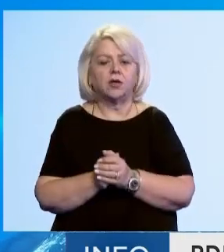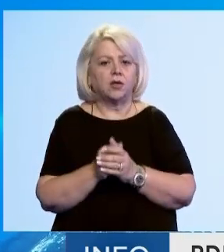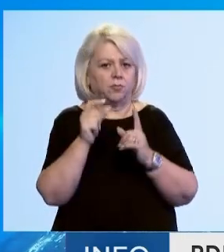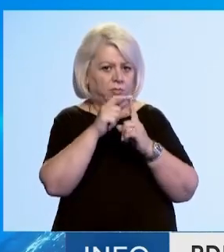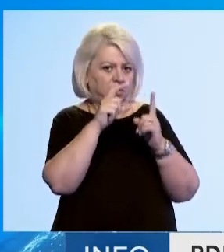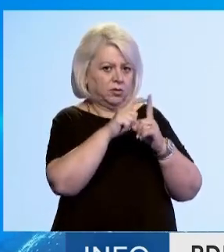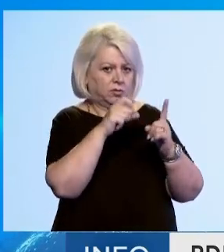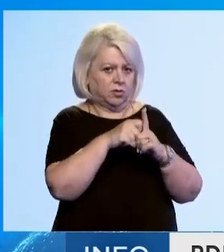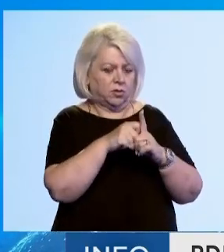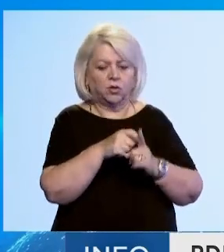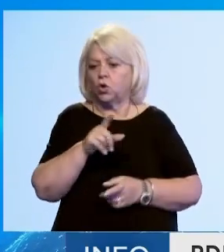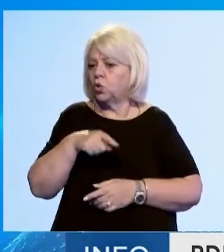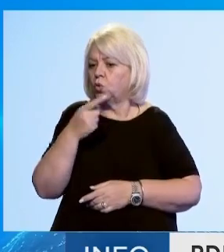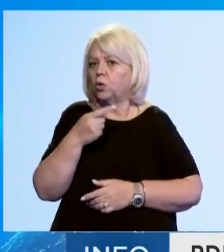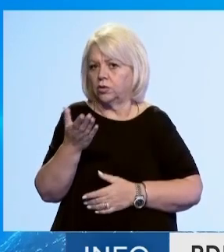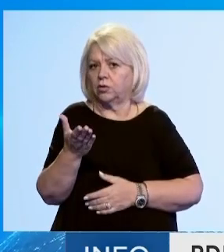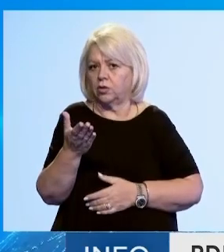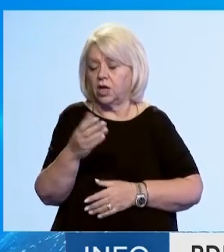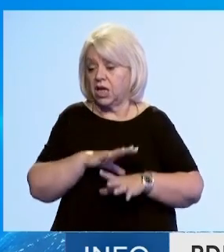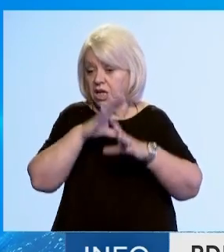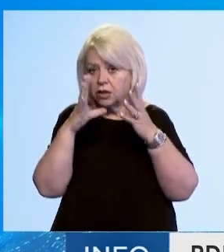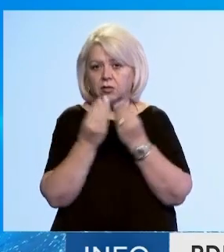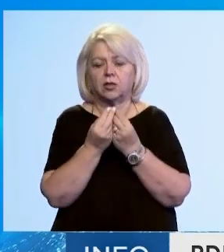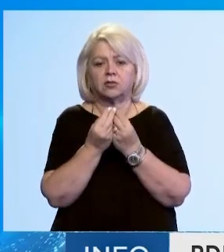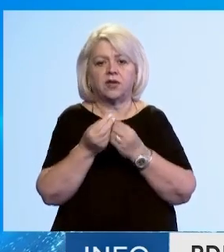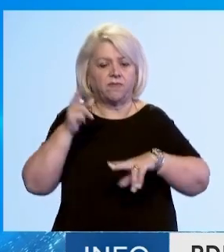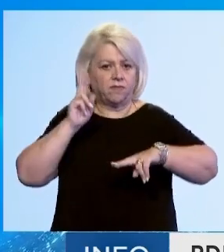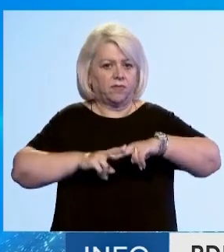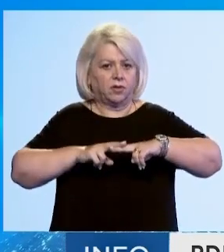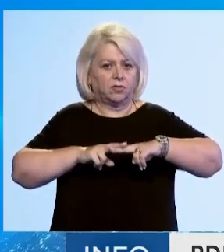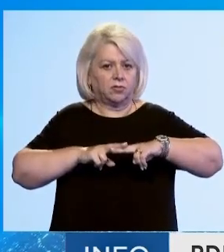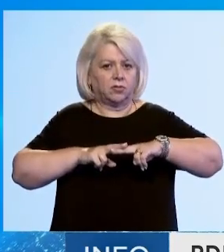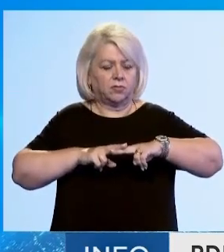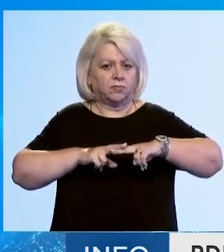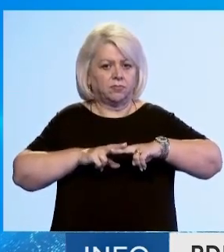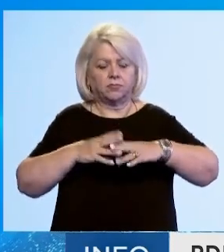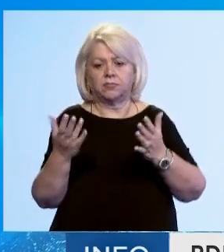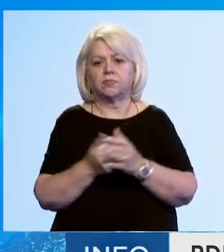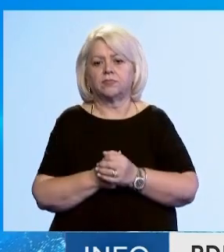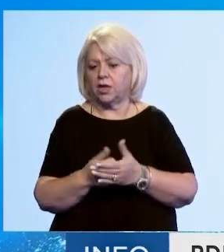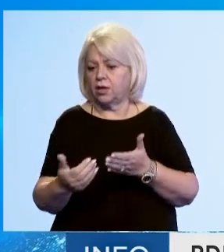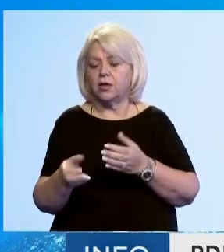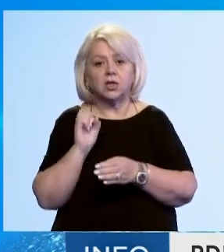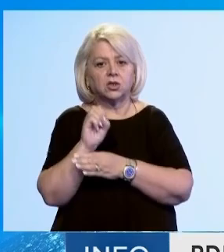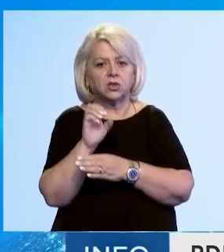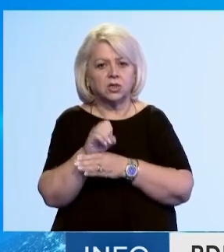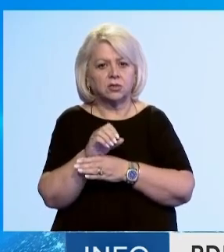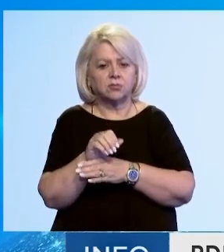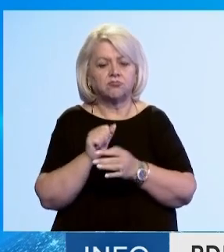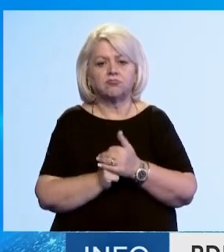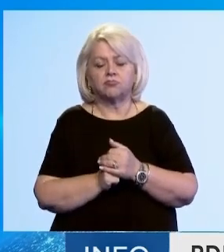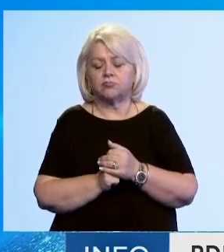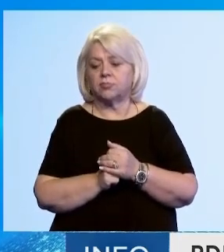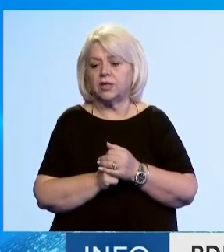Demokratike e Kosovës thuhet që i gjithë vendimi pra ka ardhur pasi është mbledhur këshilli i përgjithshëm